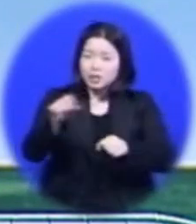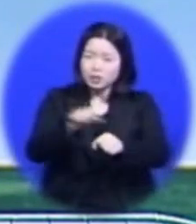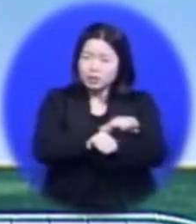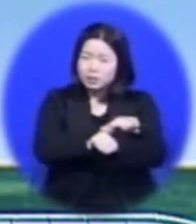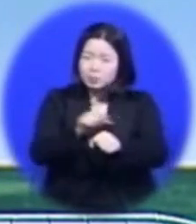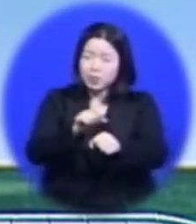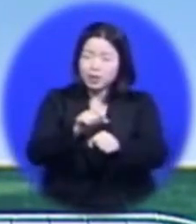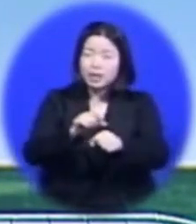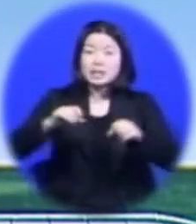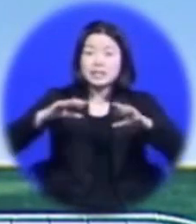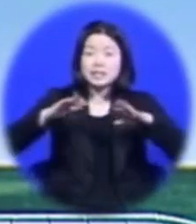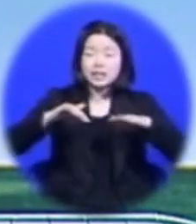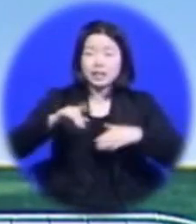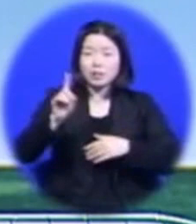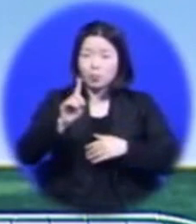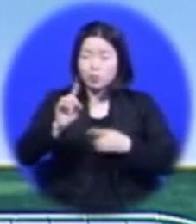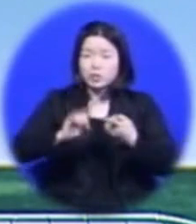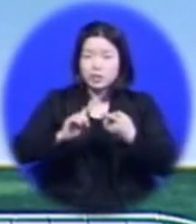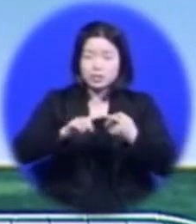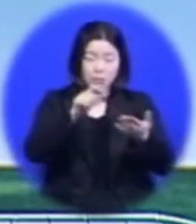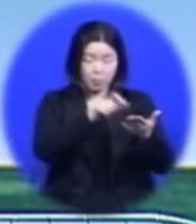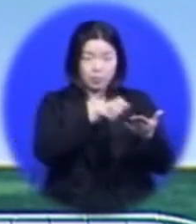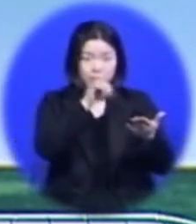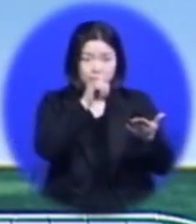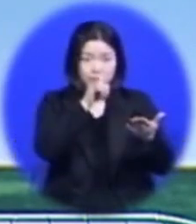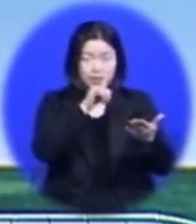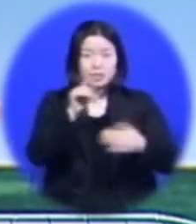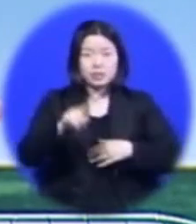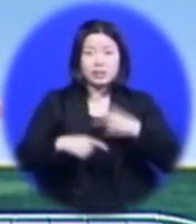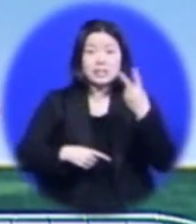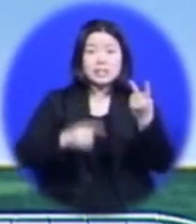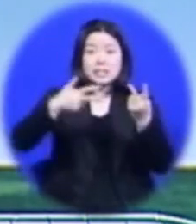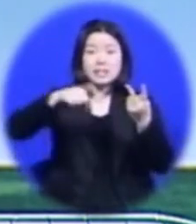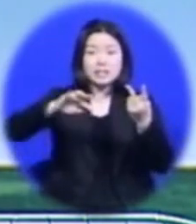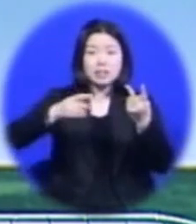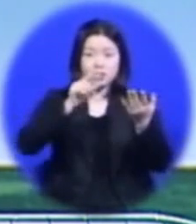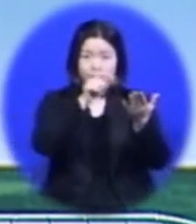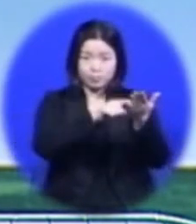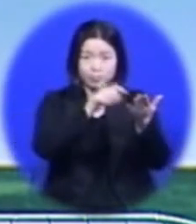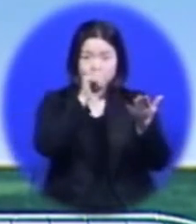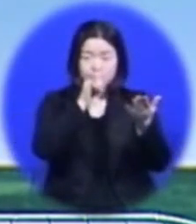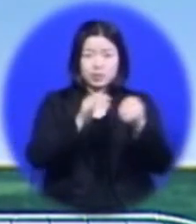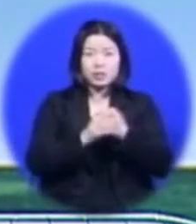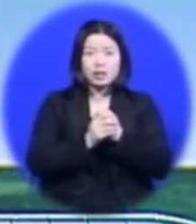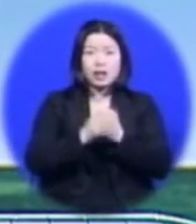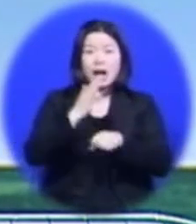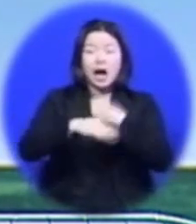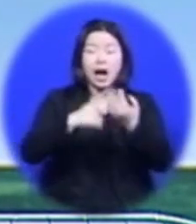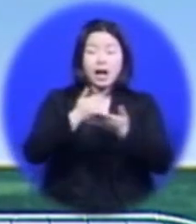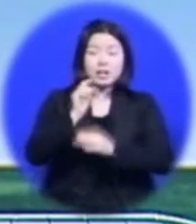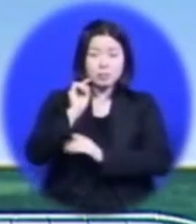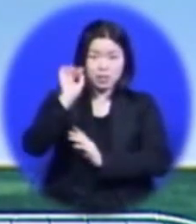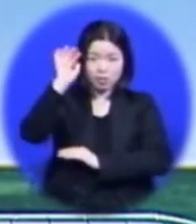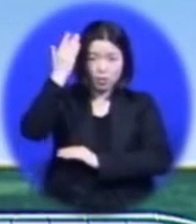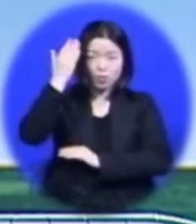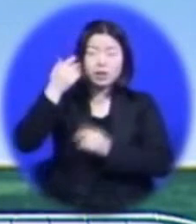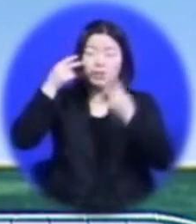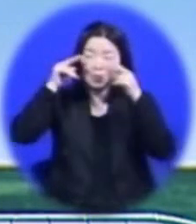자랑거리가 뭔지를 말씀하고 있는데 그것은 2절에 나옵니다. 하나님의 영광을